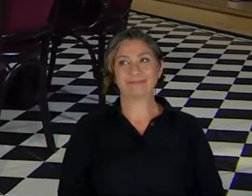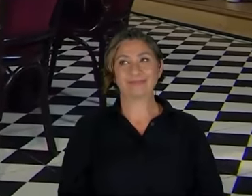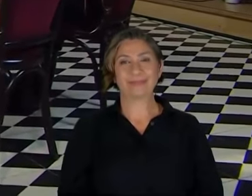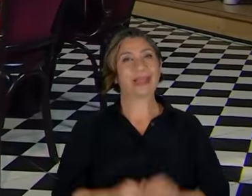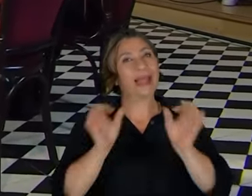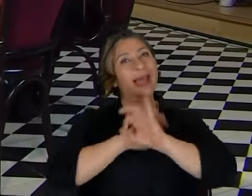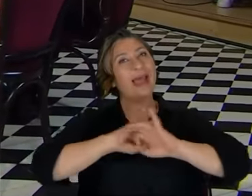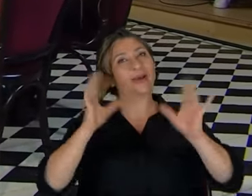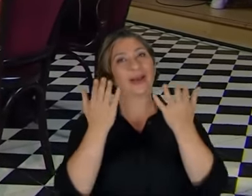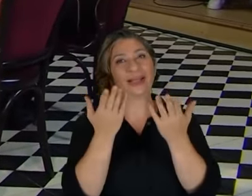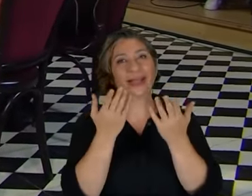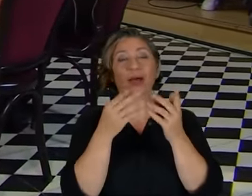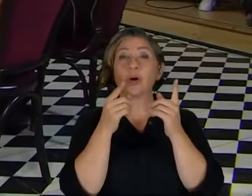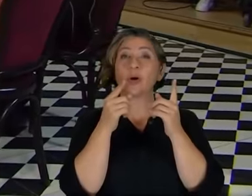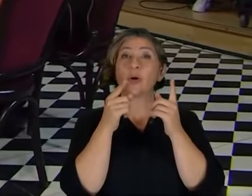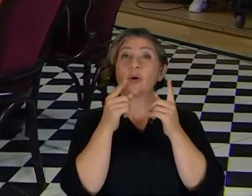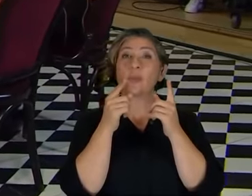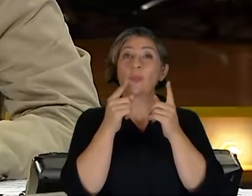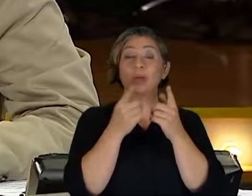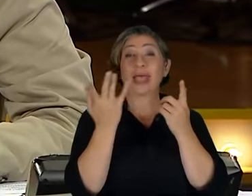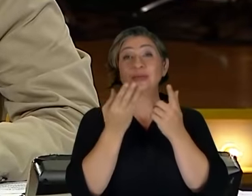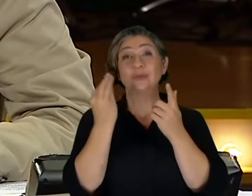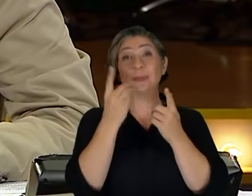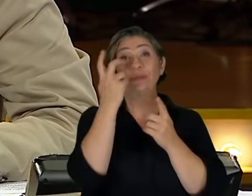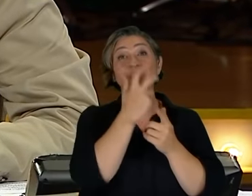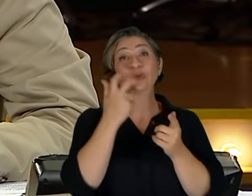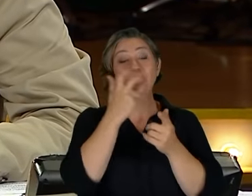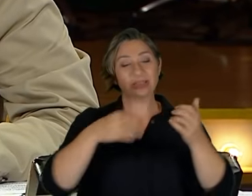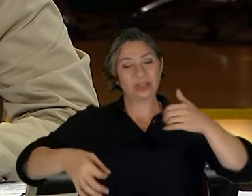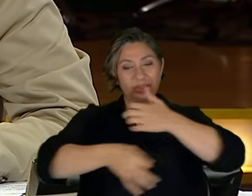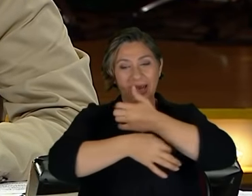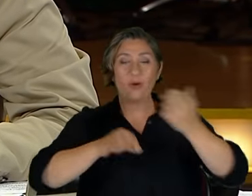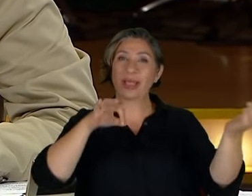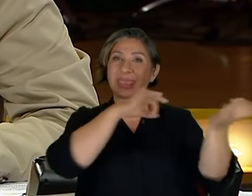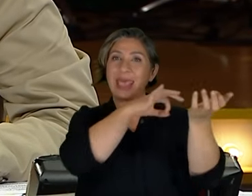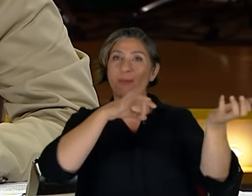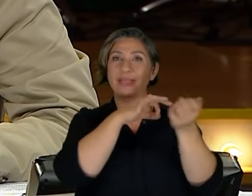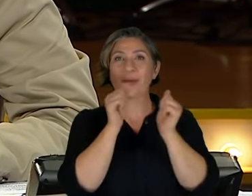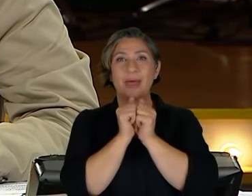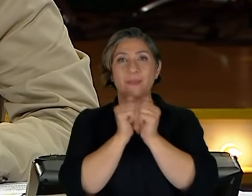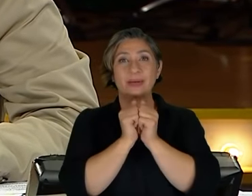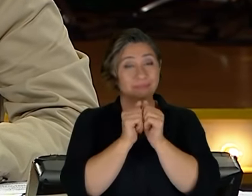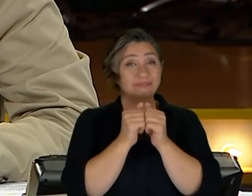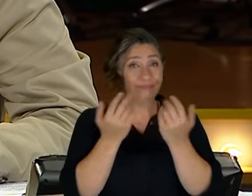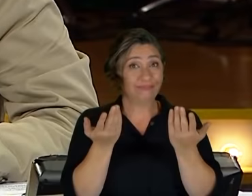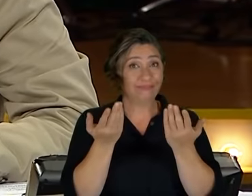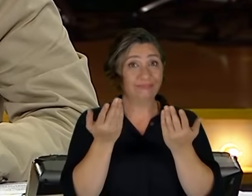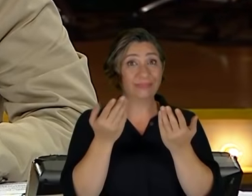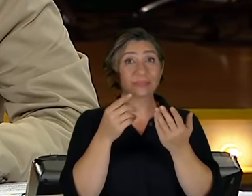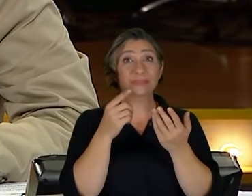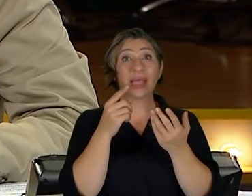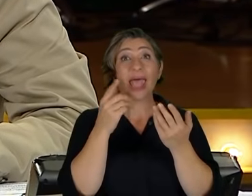Evet. Harikulade yani bu kadar güzel bir müziği cello ve kemanla beraber. Teşekkür ederim. Bu